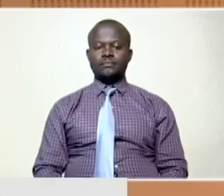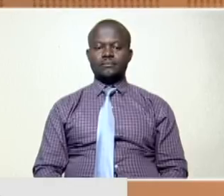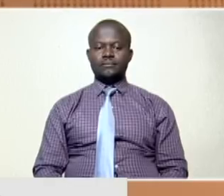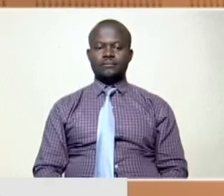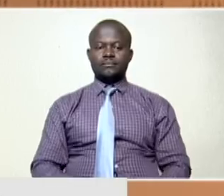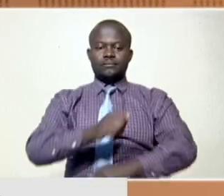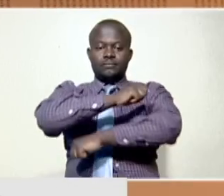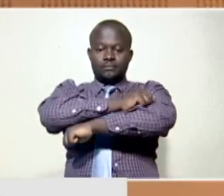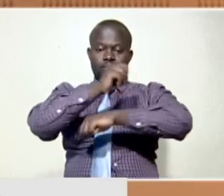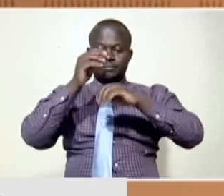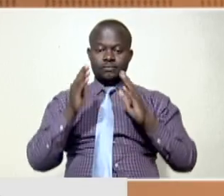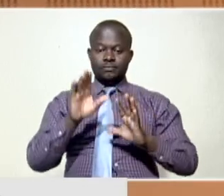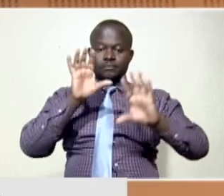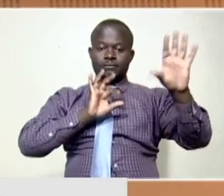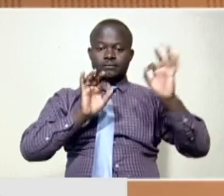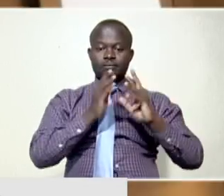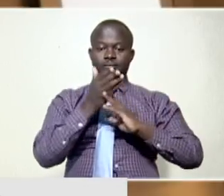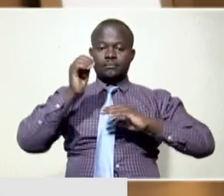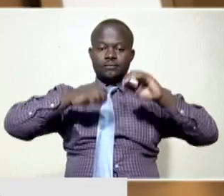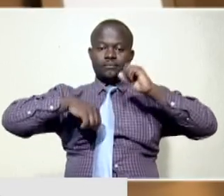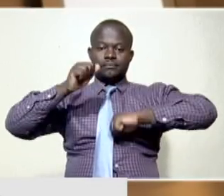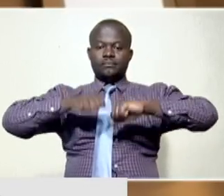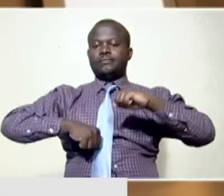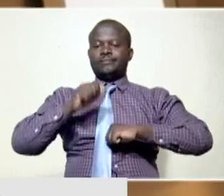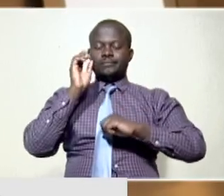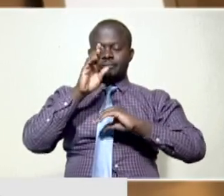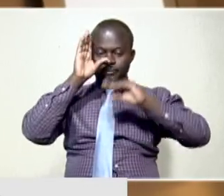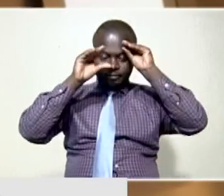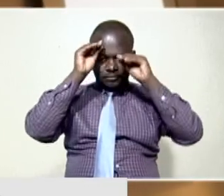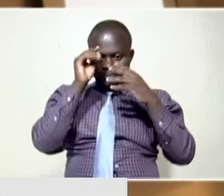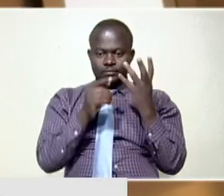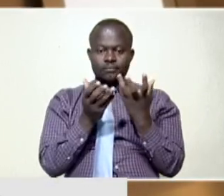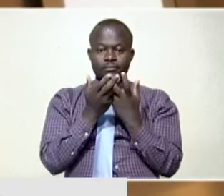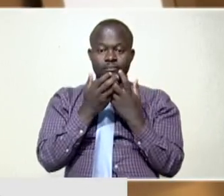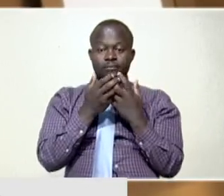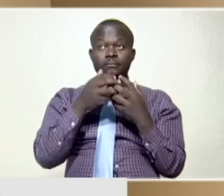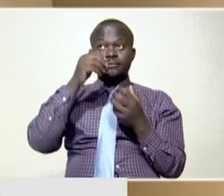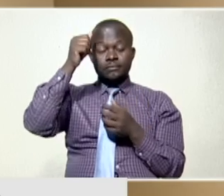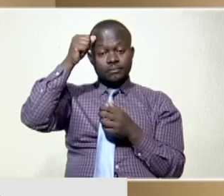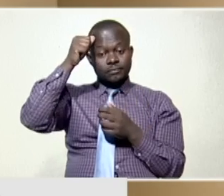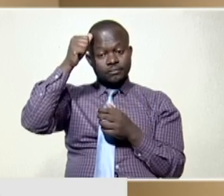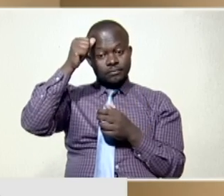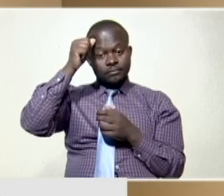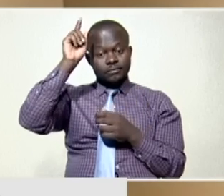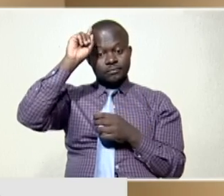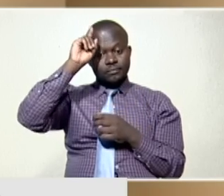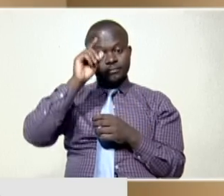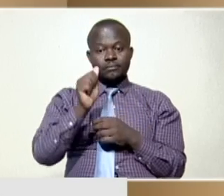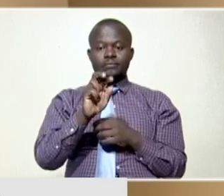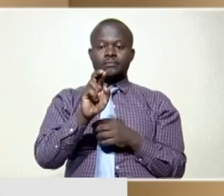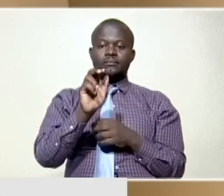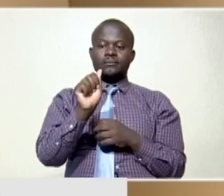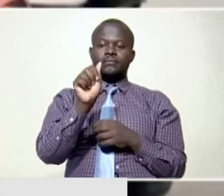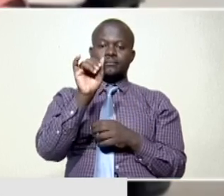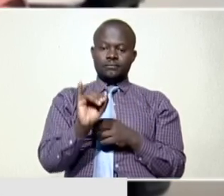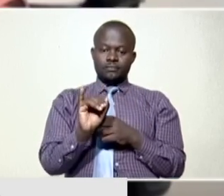Aba banyeshuri batoranyijwe binyuzwe mu ipiganwa. Baziga amasomo ajyanye n'ubwenge buhangano artificial intelligence